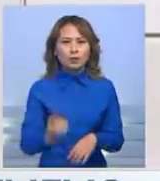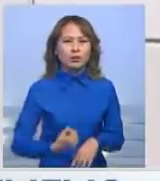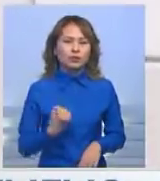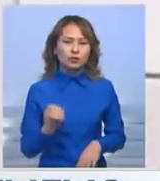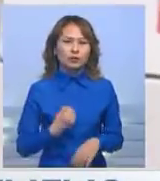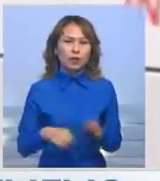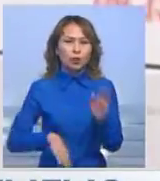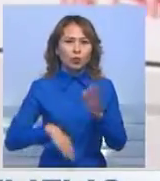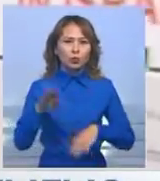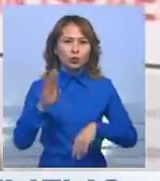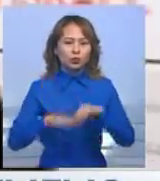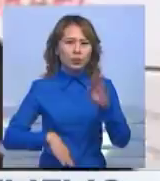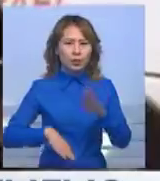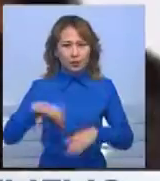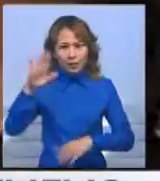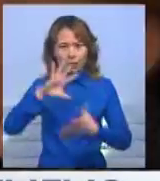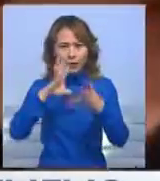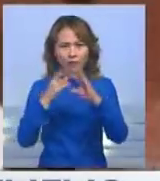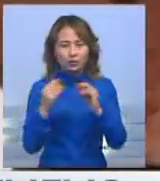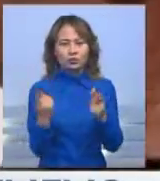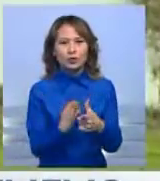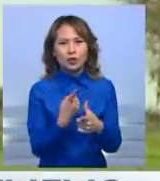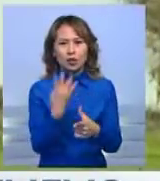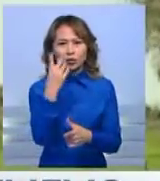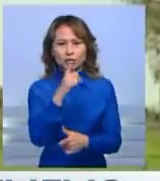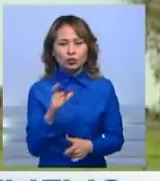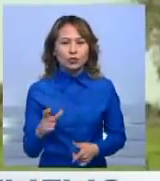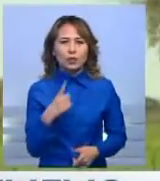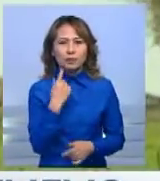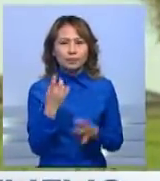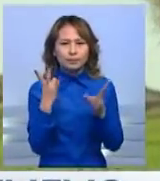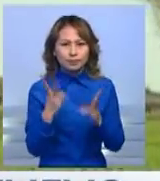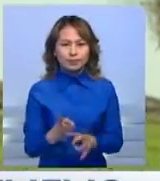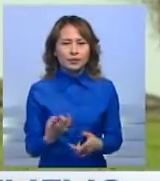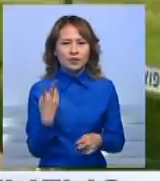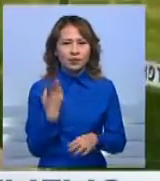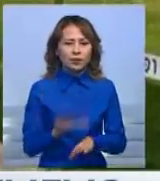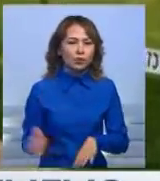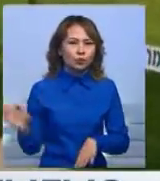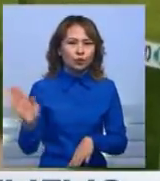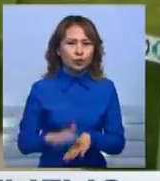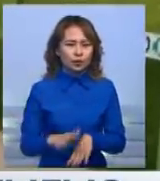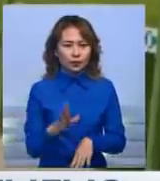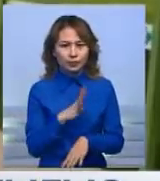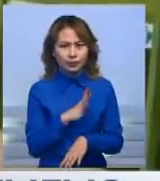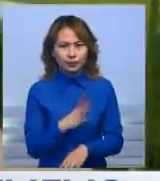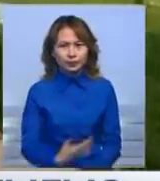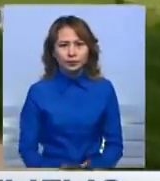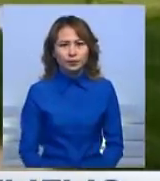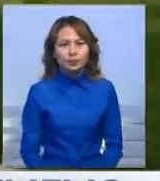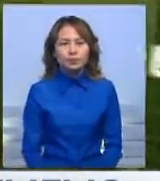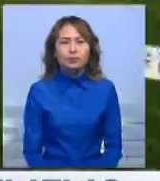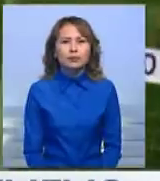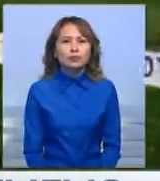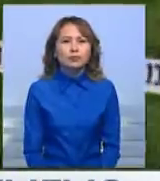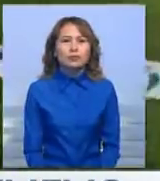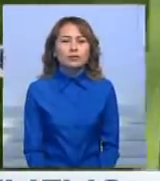қол созған сәтінде жарылыс болып, төрт әскери жараланды. Екі сарбаз өте ауыр жағдайда ауруханаға түсті.